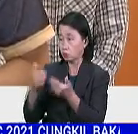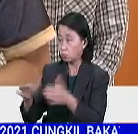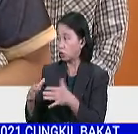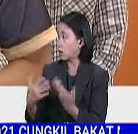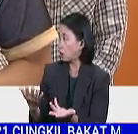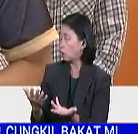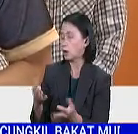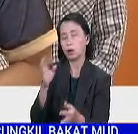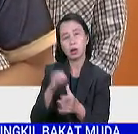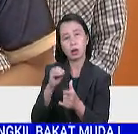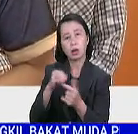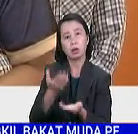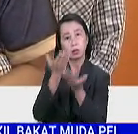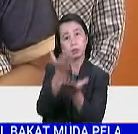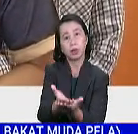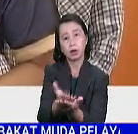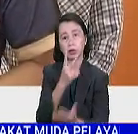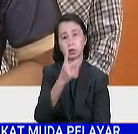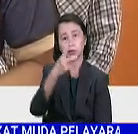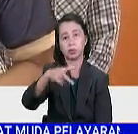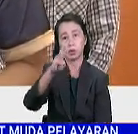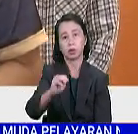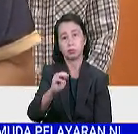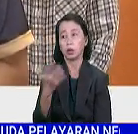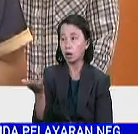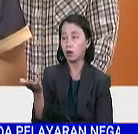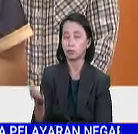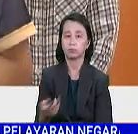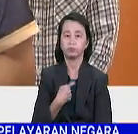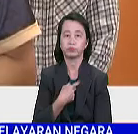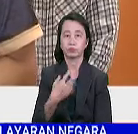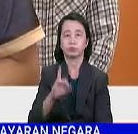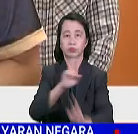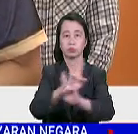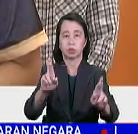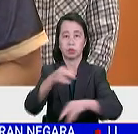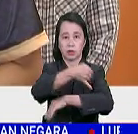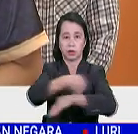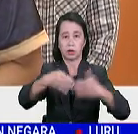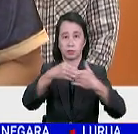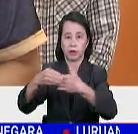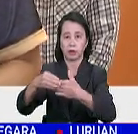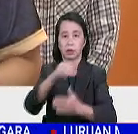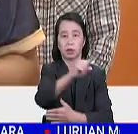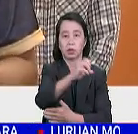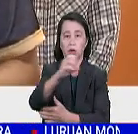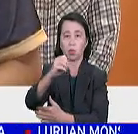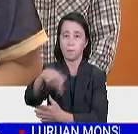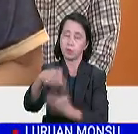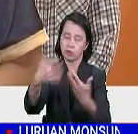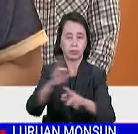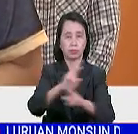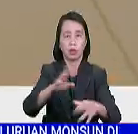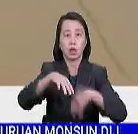mungkin langkah awal ataupun cadangan daripada pihak Kementerian Pendidikan Malaysia sendiri juga telah menyediakan dana garis panduan saya shopee kita bagaimana